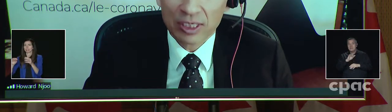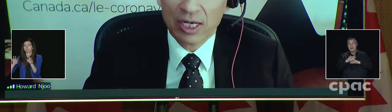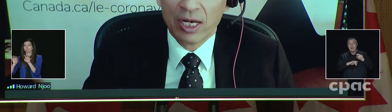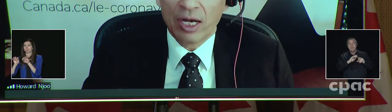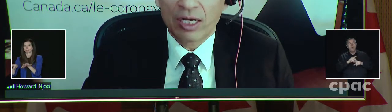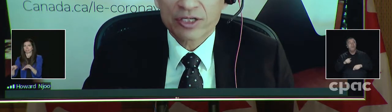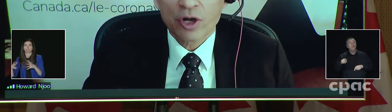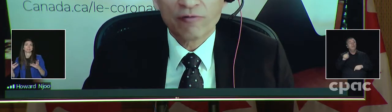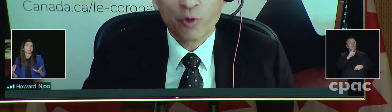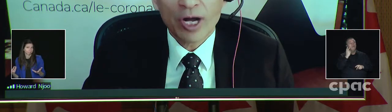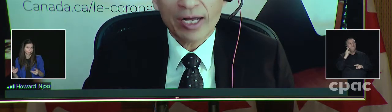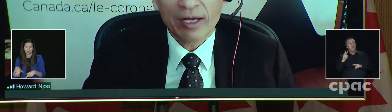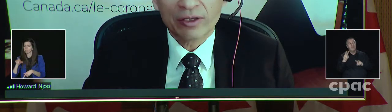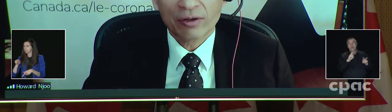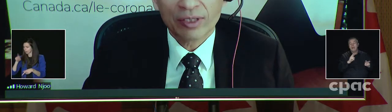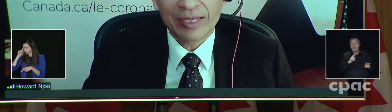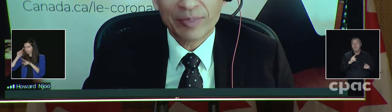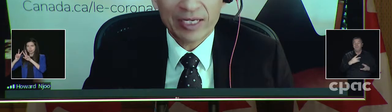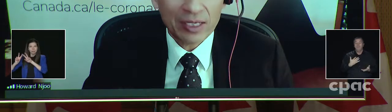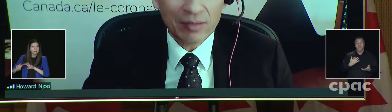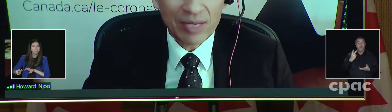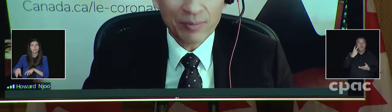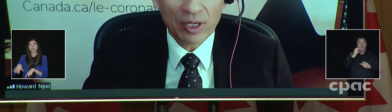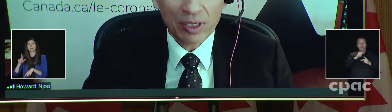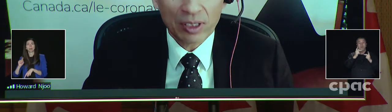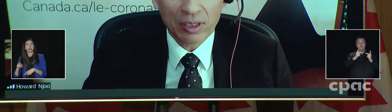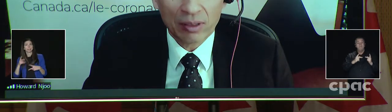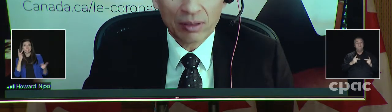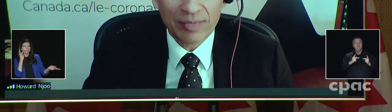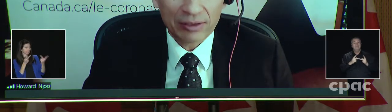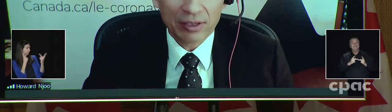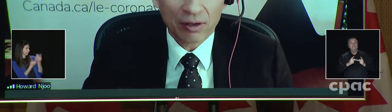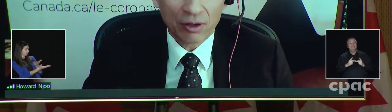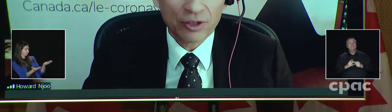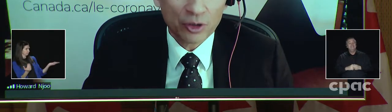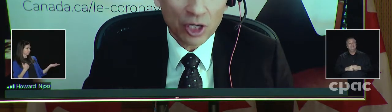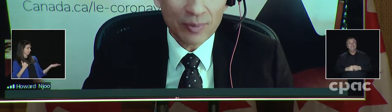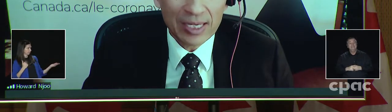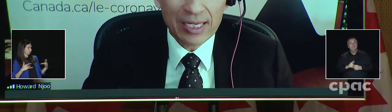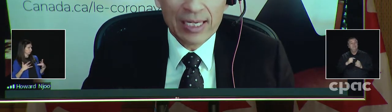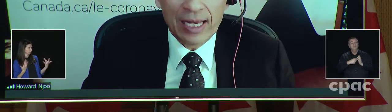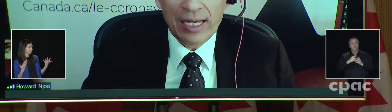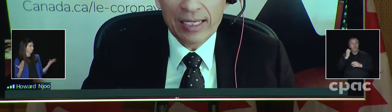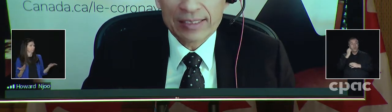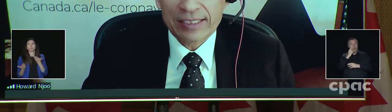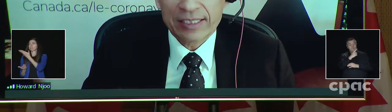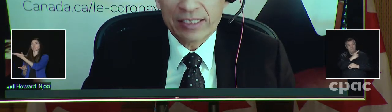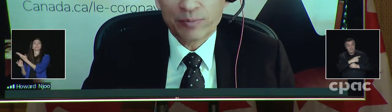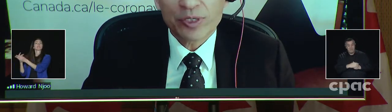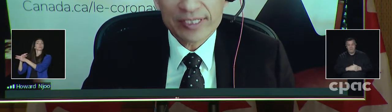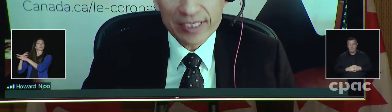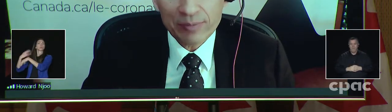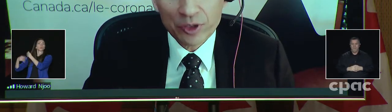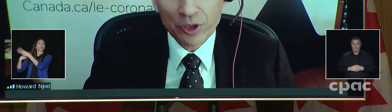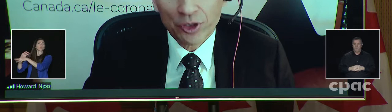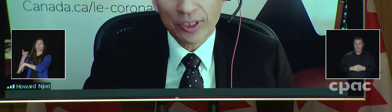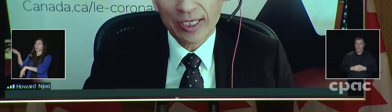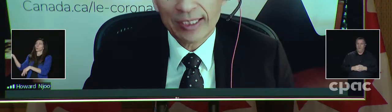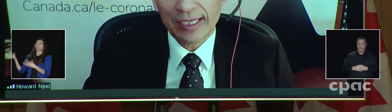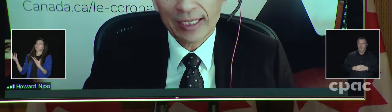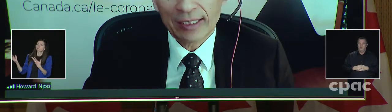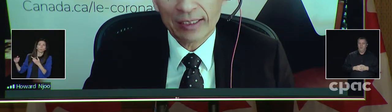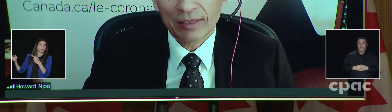monde. Ce qu'on voit dans les pays, même maintenant en Europe, c'est possible